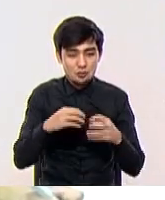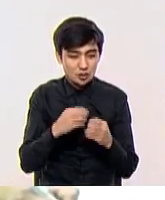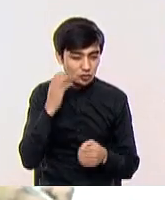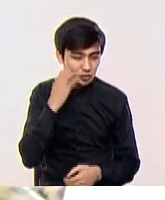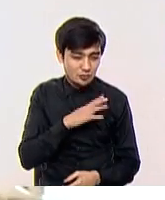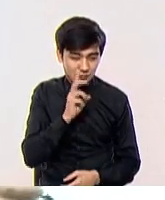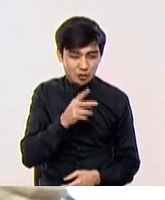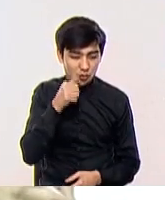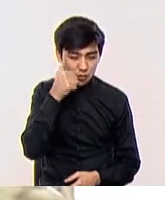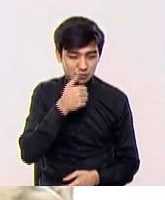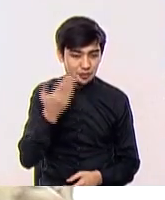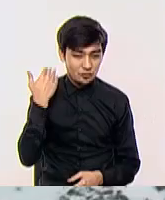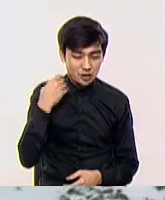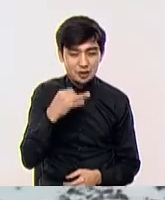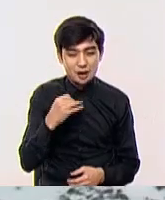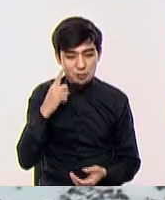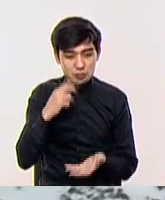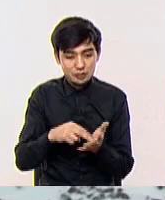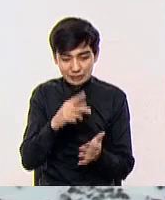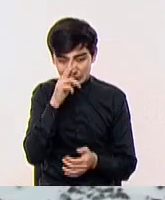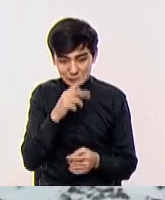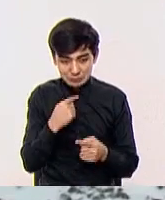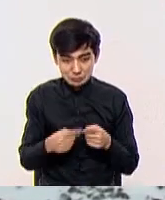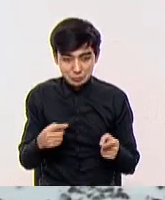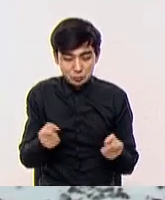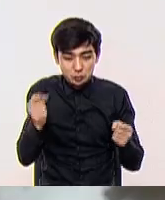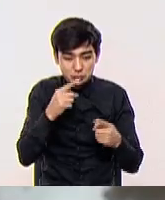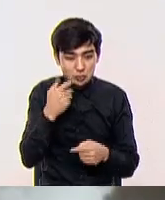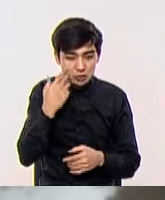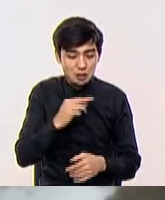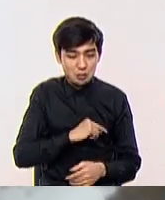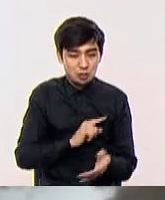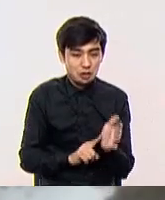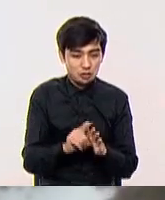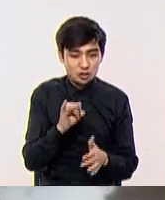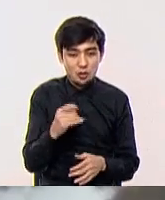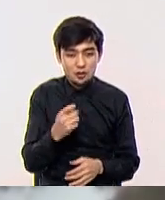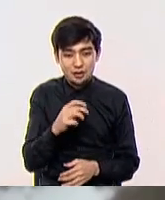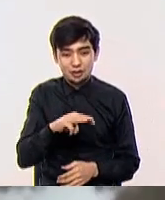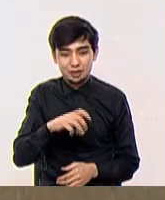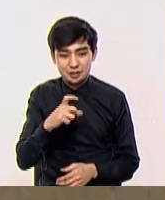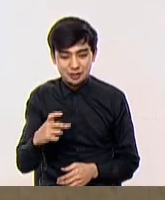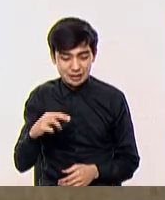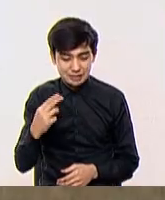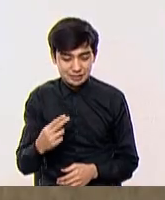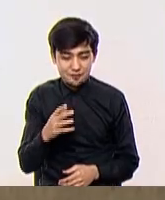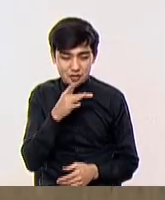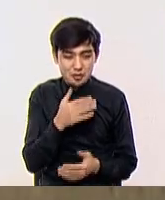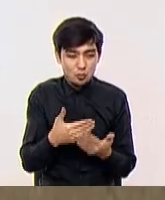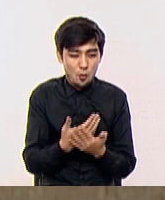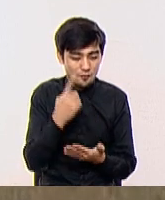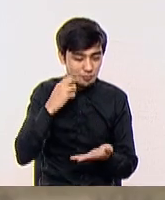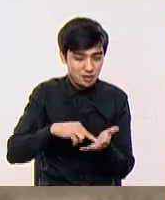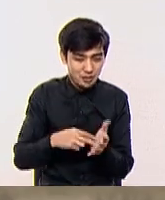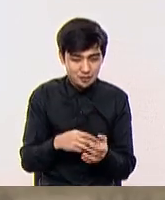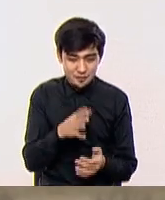говорят в энергоцентре, но жители узнали о проекте лишь 3 месяца назад, когда начались работы. Теперь у владельцев ТЭЦ уже нет времени разрабатывать новый план.